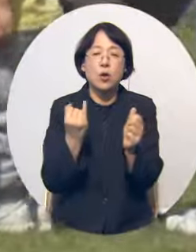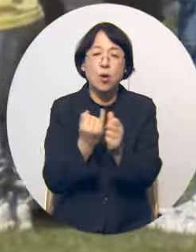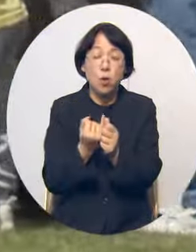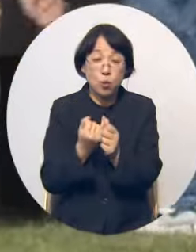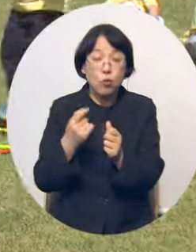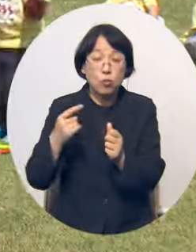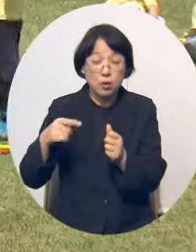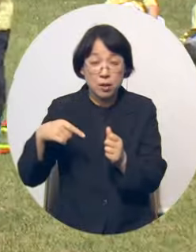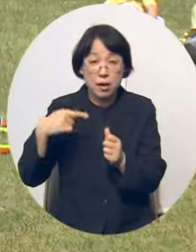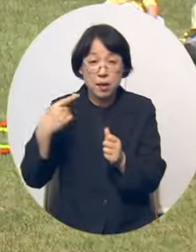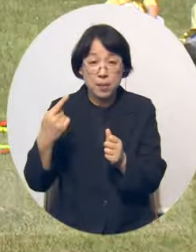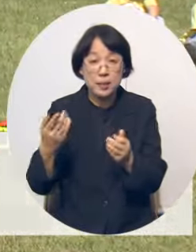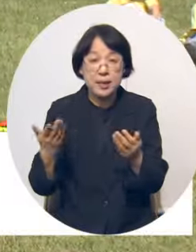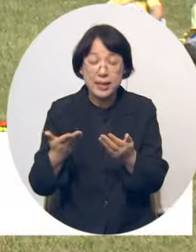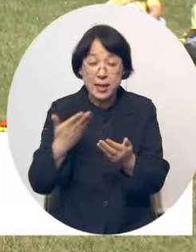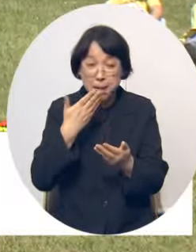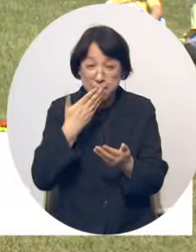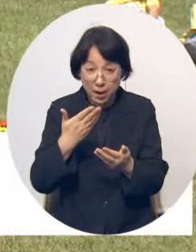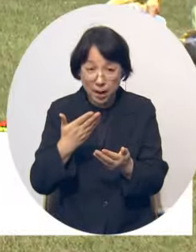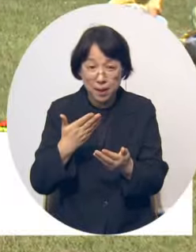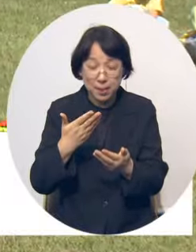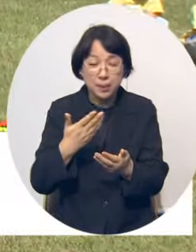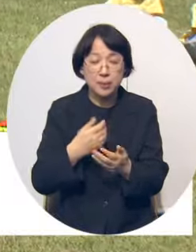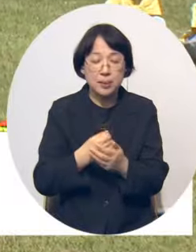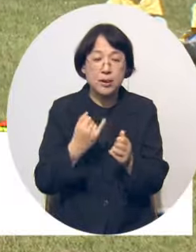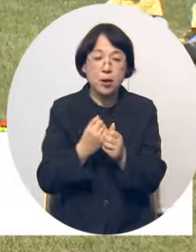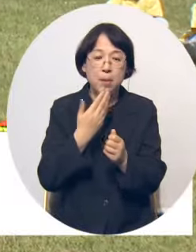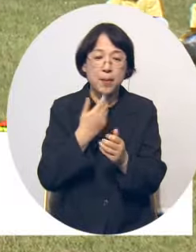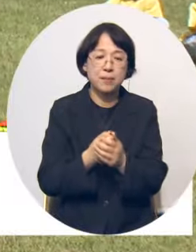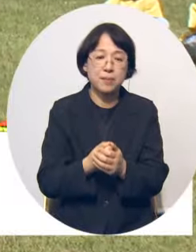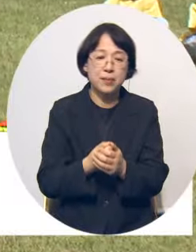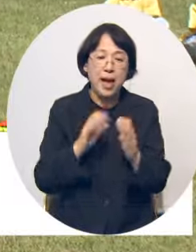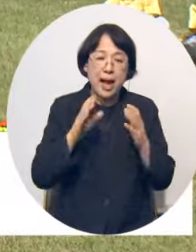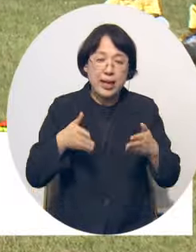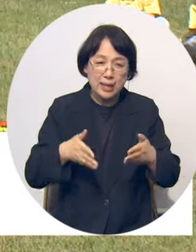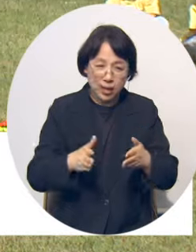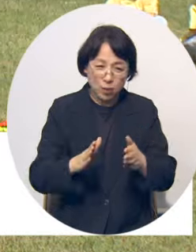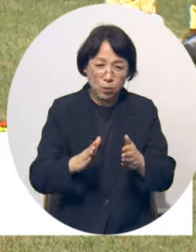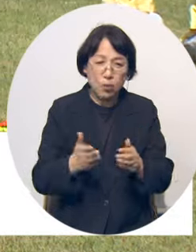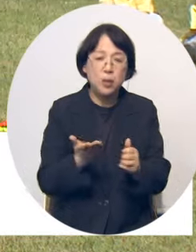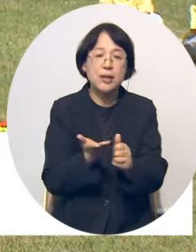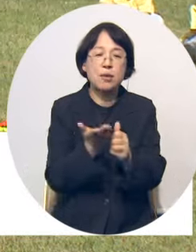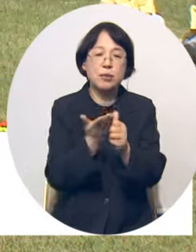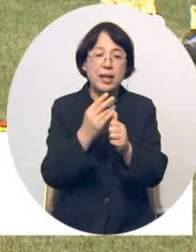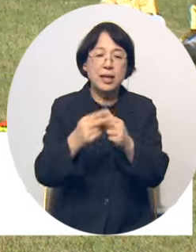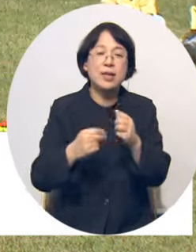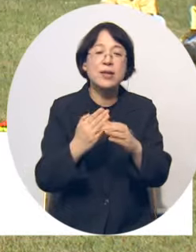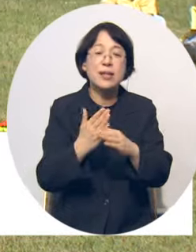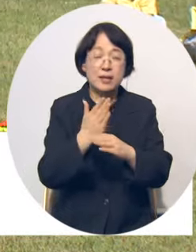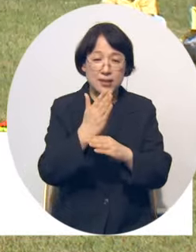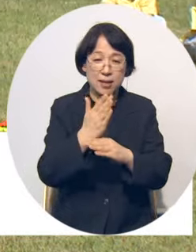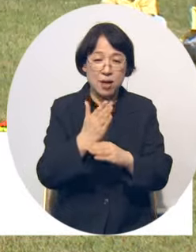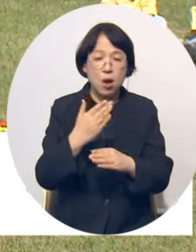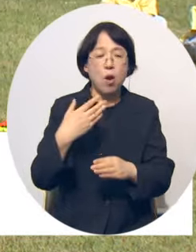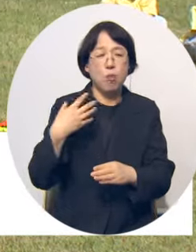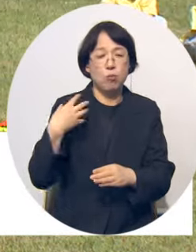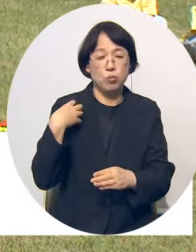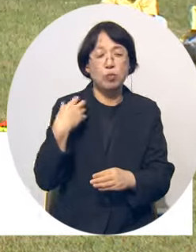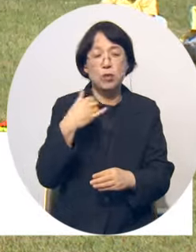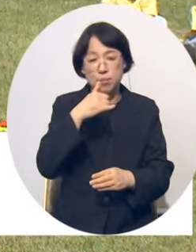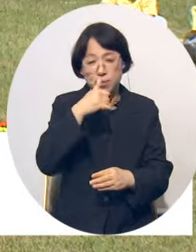했습니다. 아기를 낳고 이제 키우고 하는 게 이제 2년은 이상은 걸리잖아요. 그래서 우리도 사실 뭐 부담이 아예 없는 건 아니에요.